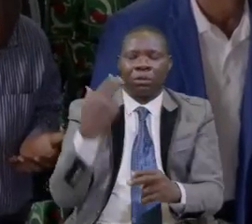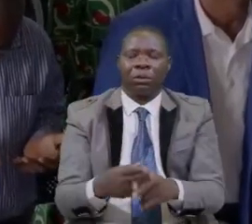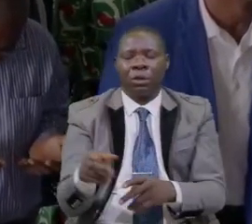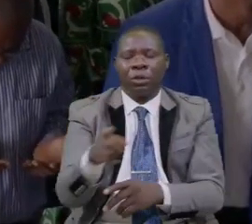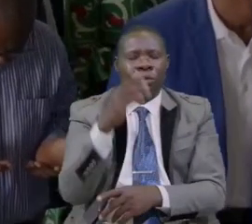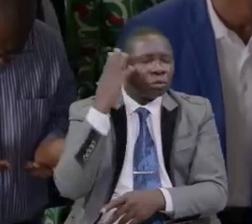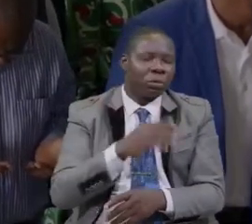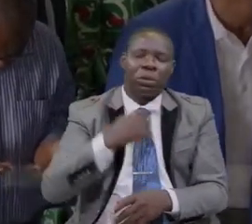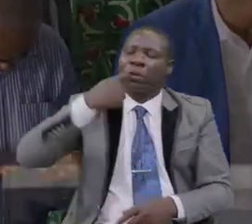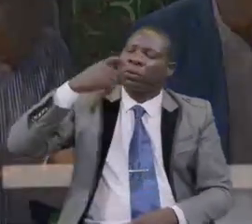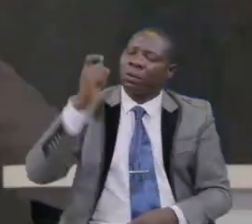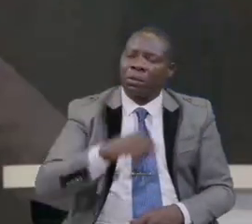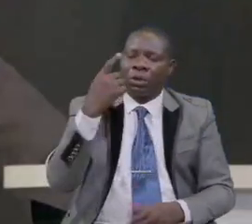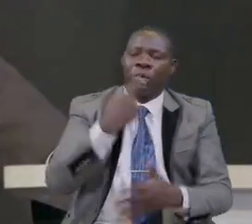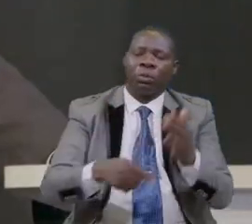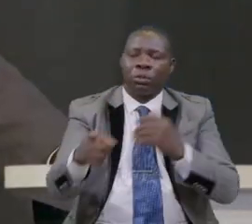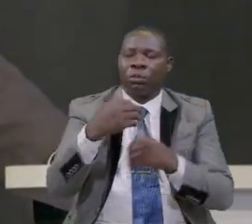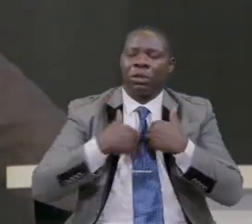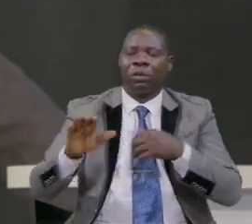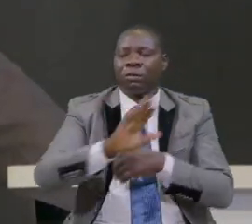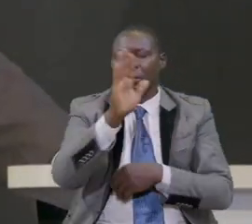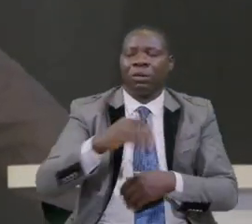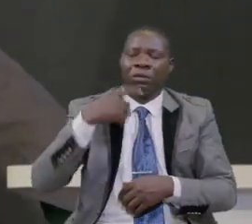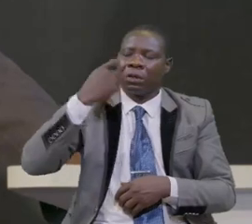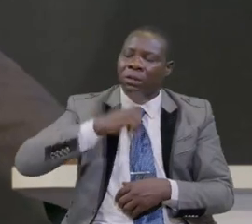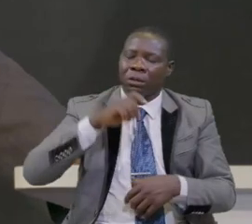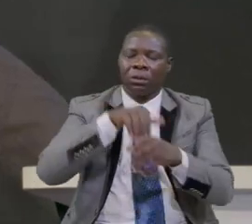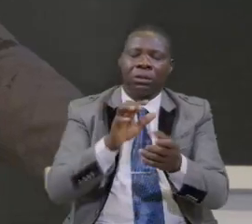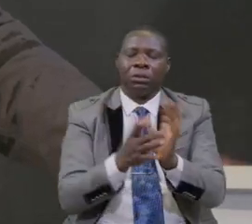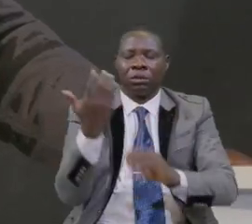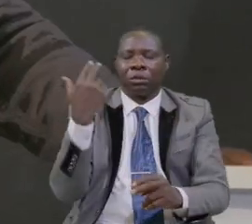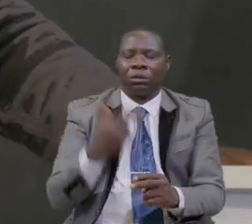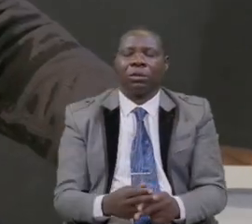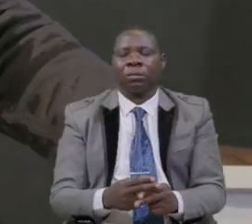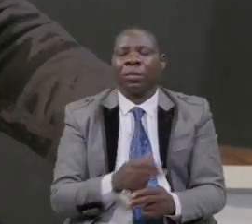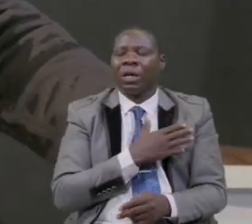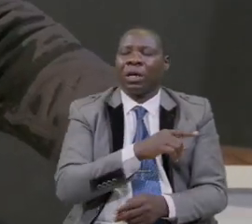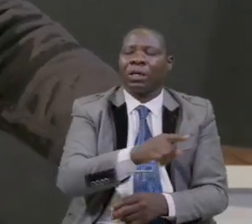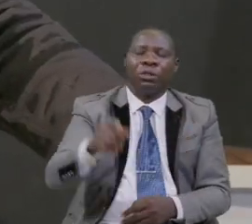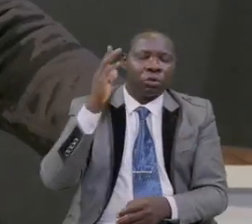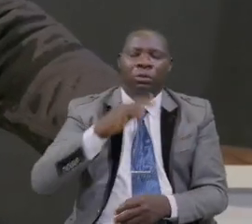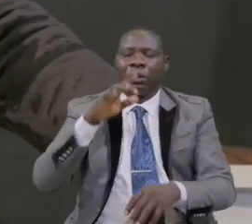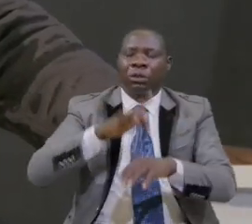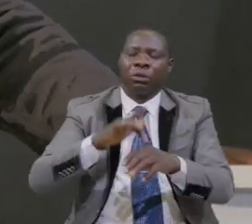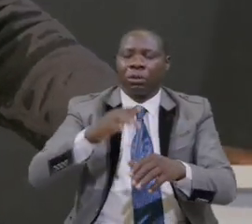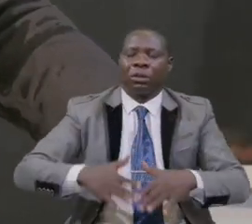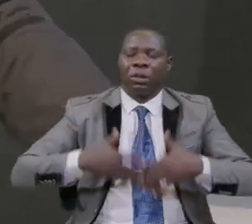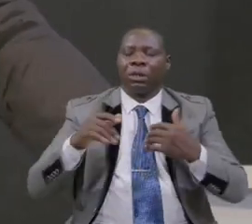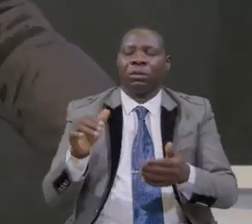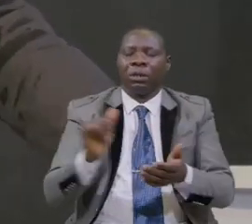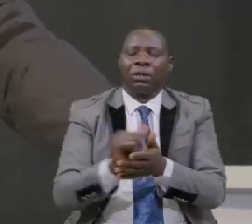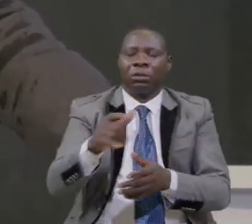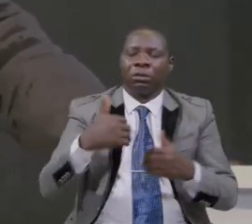Tu vas décréter ce que tu n'as jamais décrété. Et tu toucheras des vies que tu n'as jamais touchées.